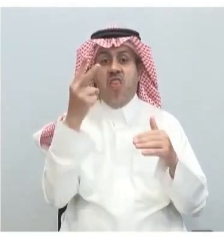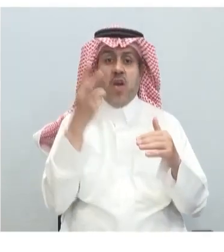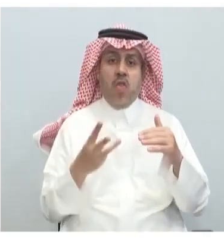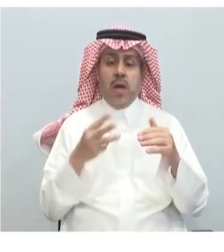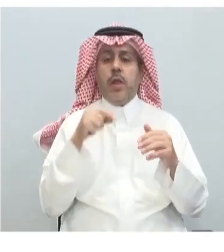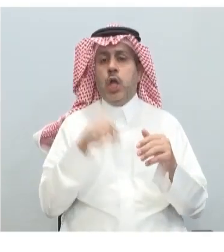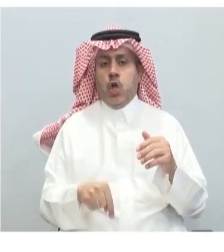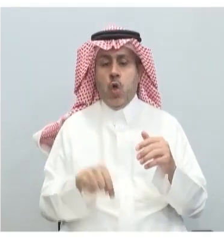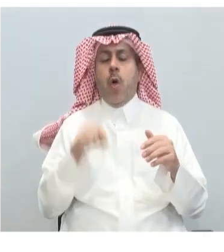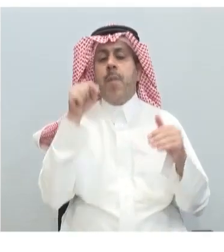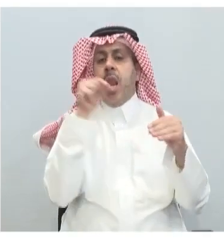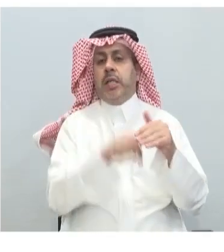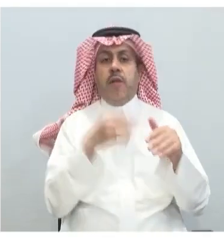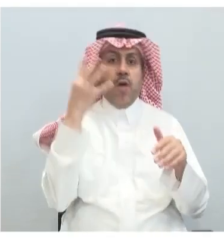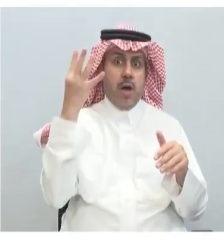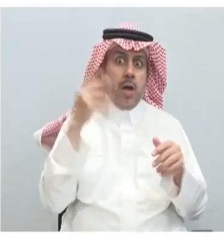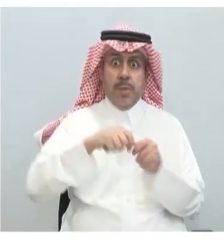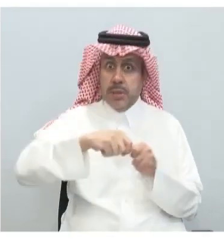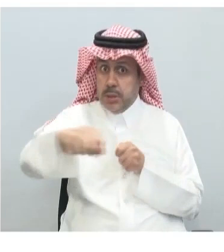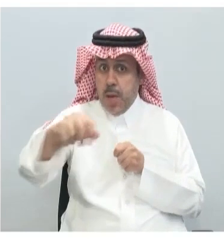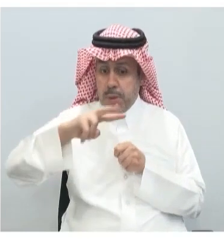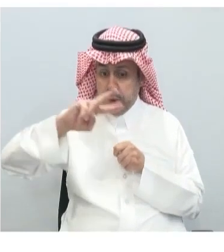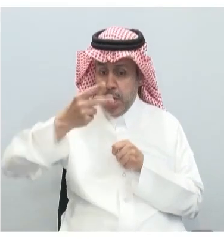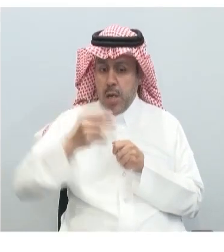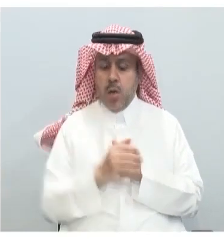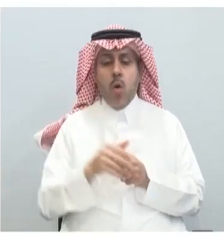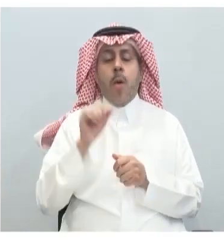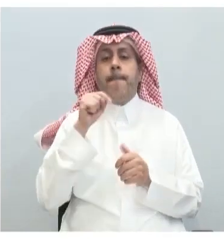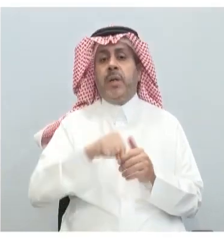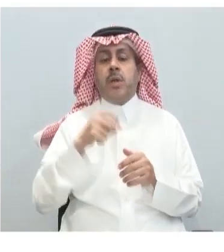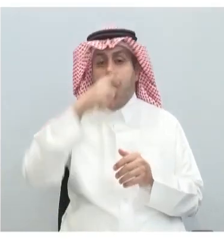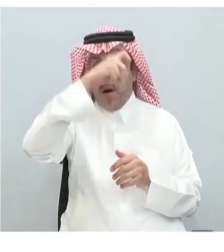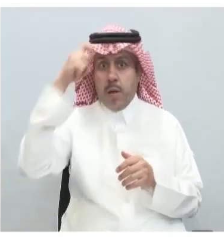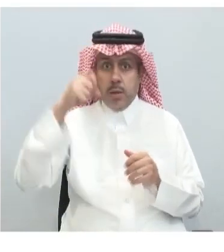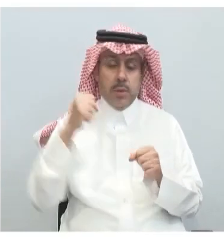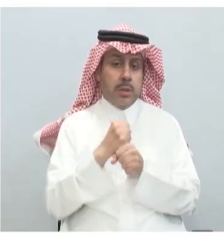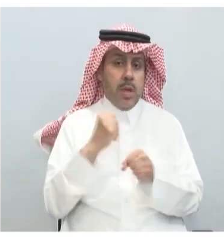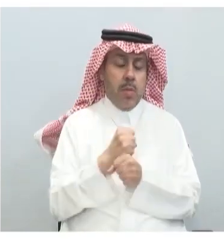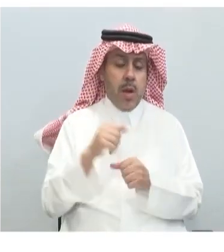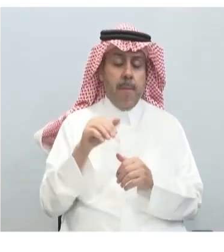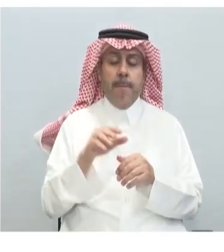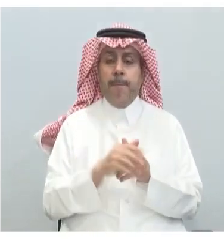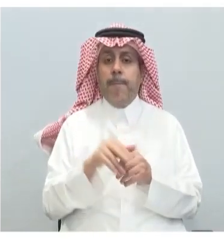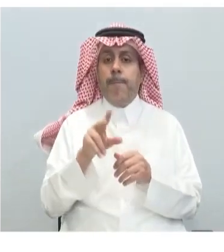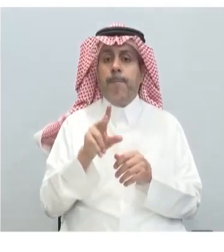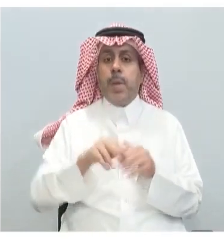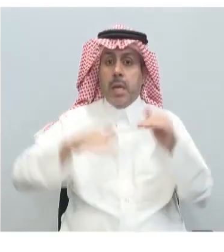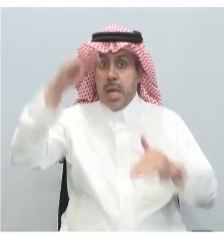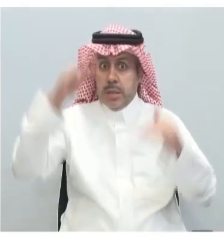سنكمل الهدف الرابع وهو نحسب التغير في المحتوى الحراري للتفاعل باستعمال بيانات حراره التفاعل